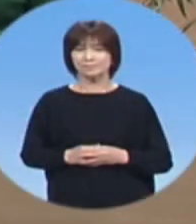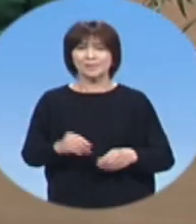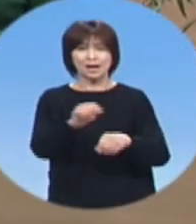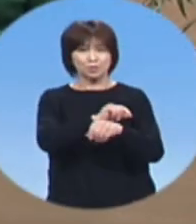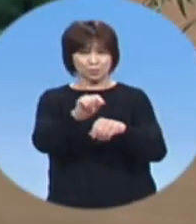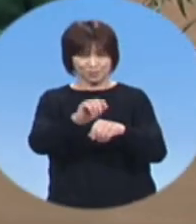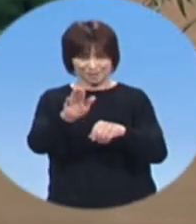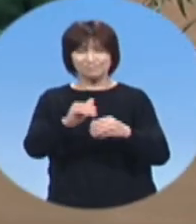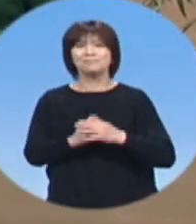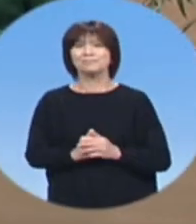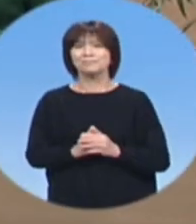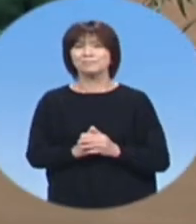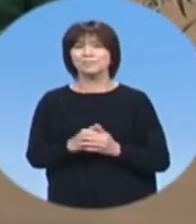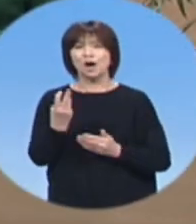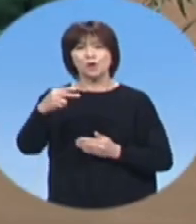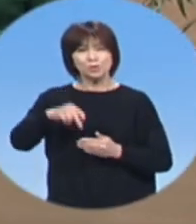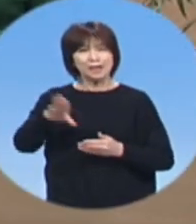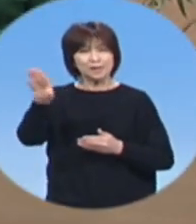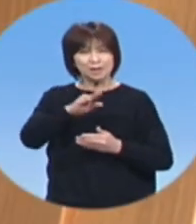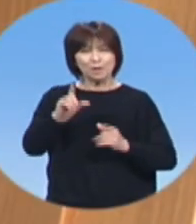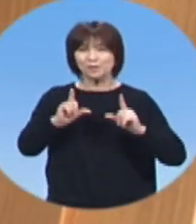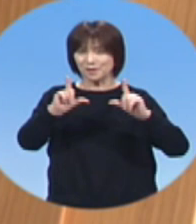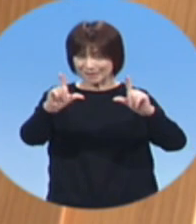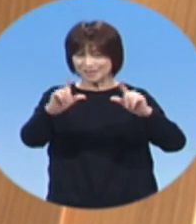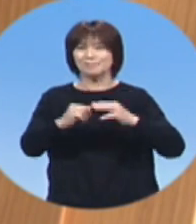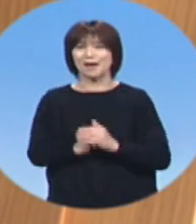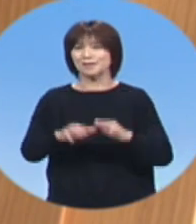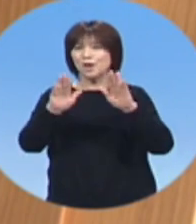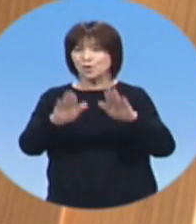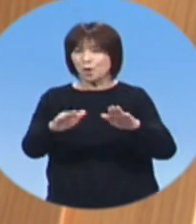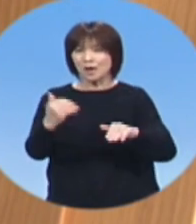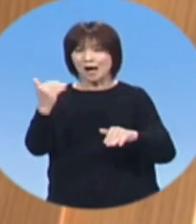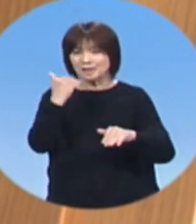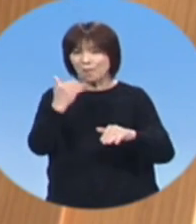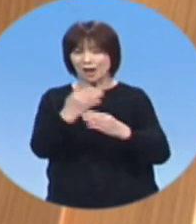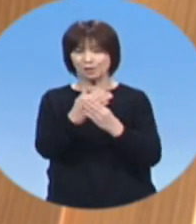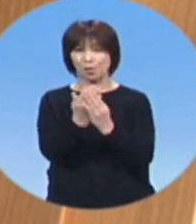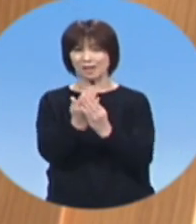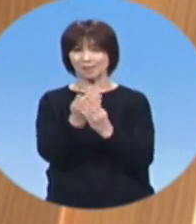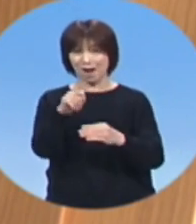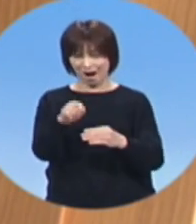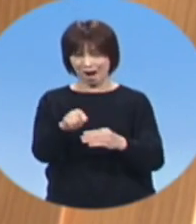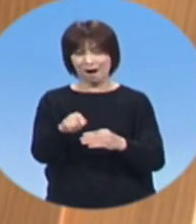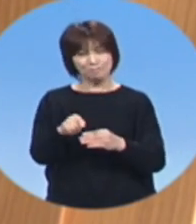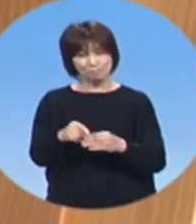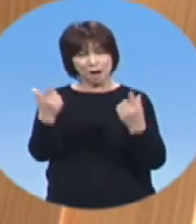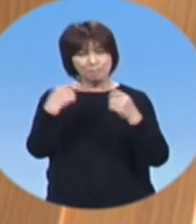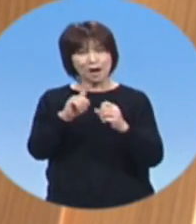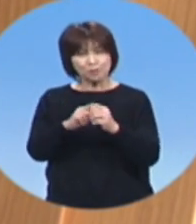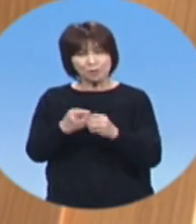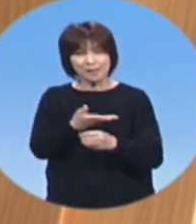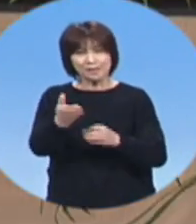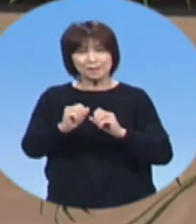特集です。ゆなちゃんのリポートでお送りします。 はい、今日はさわらのおひなさまです。まきさんはおひなさま毎年飾